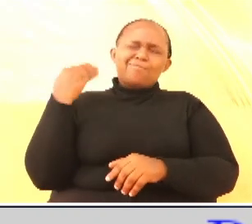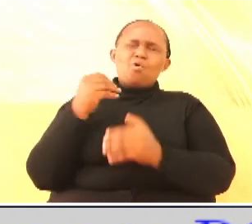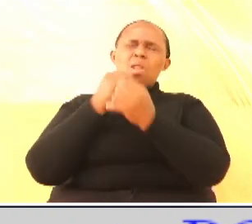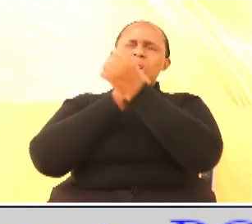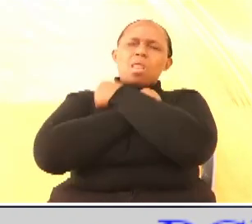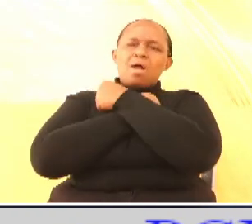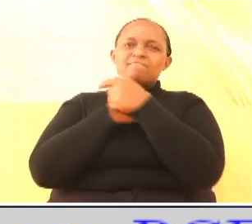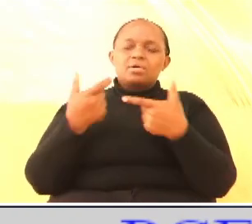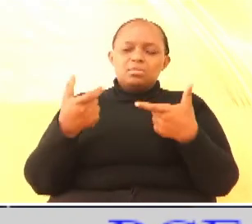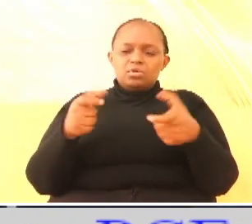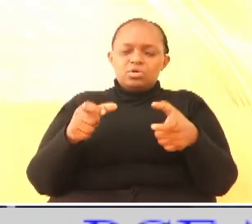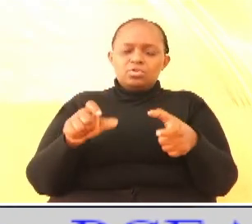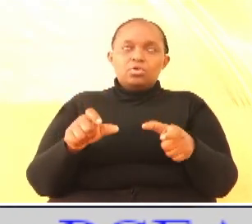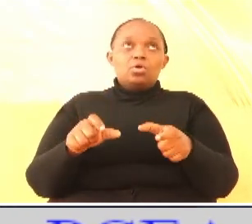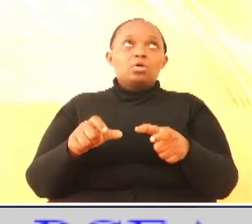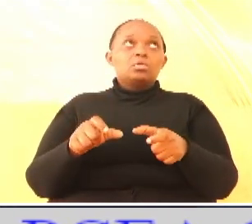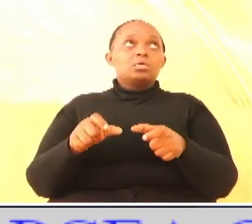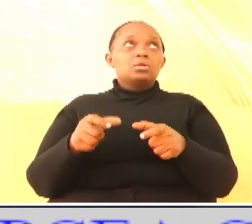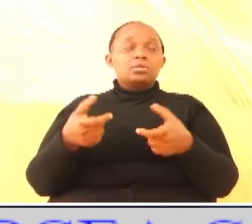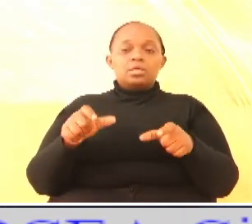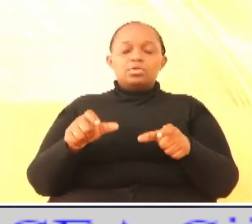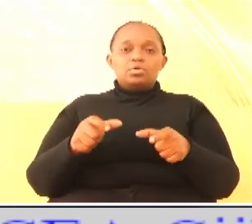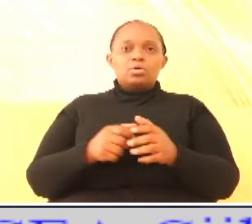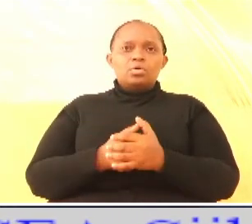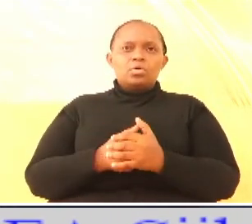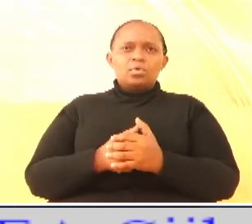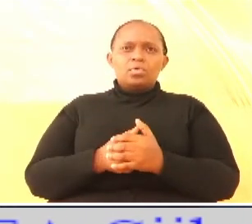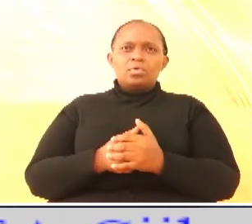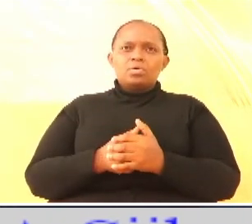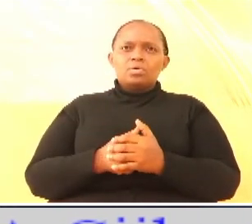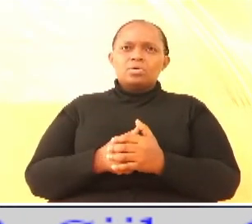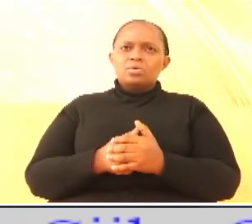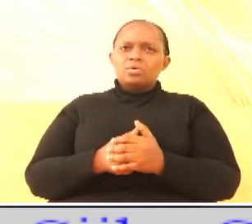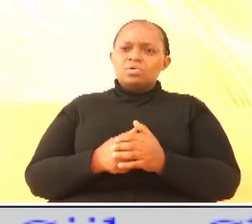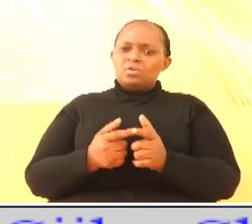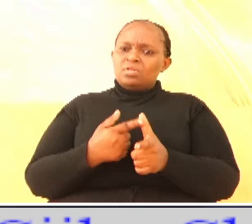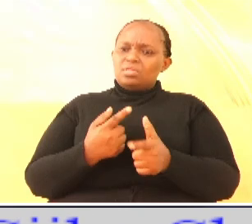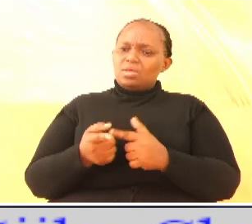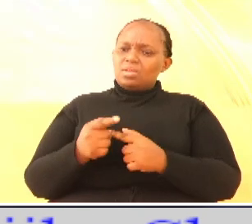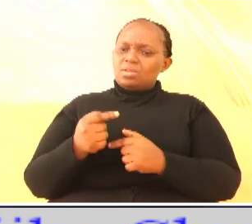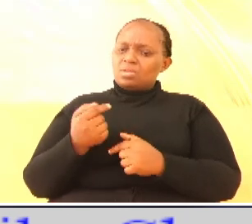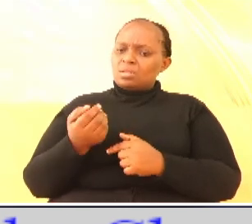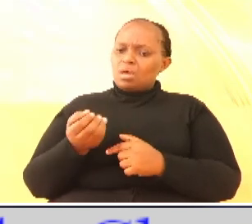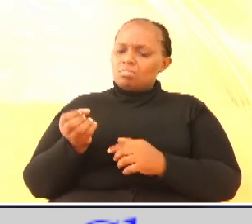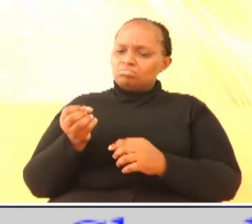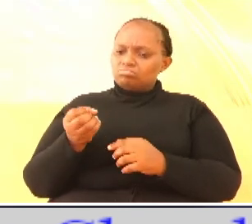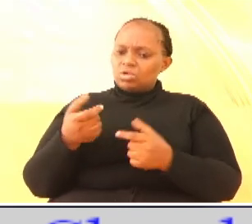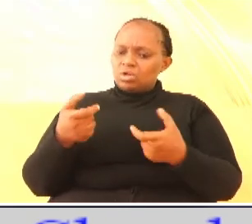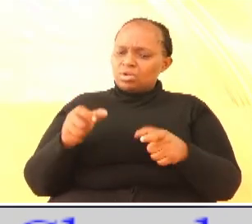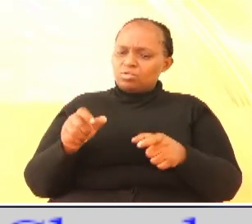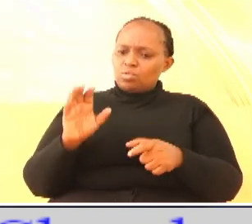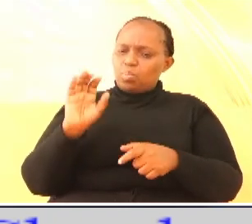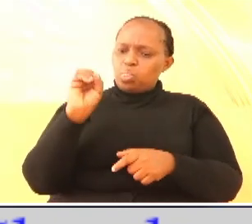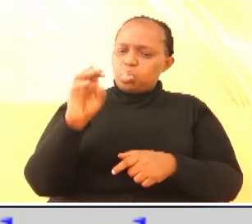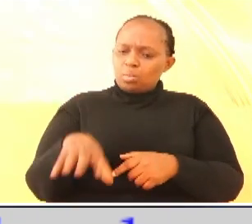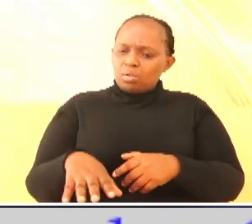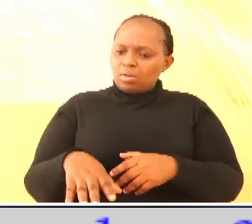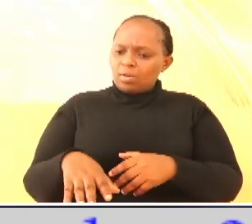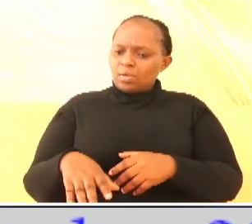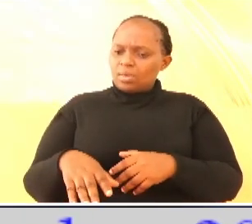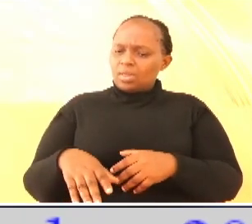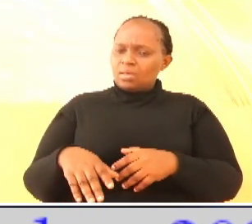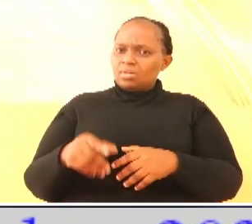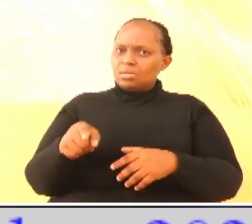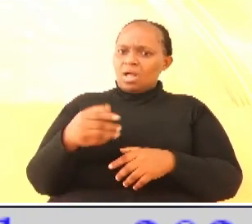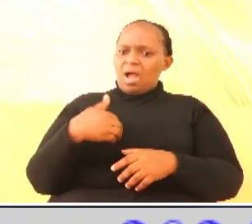zamani. Leo katika bunge. Nimeona amezikwa na ka radio yake, akazikwa na kangunia, akazikwa na